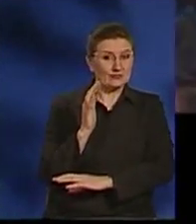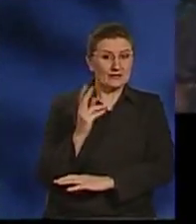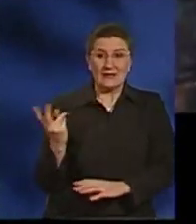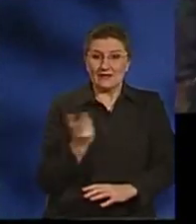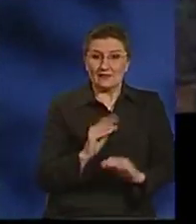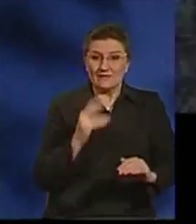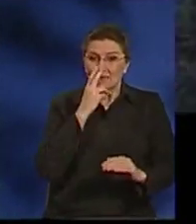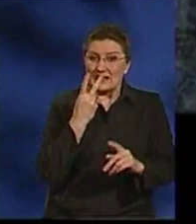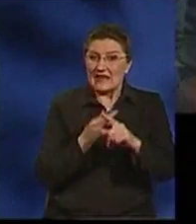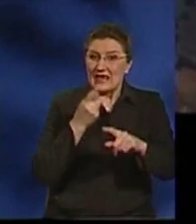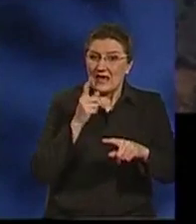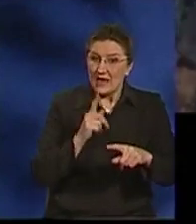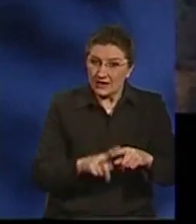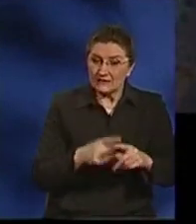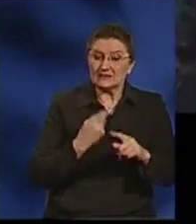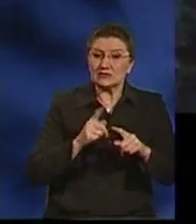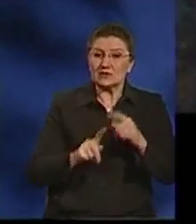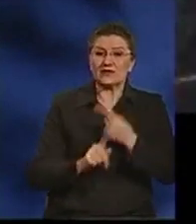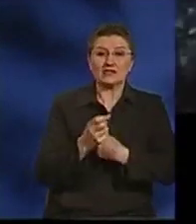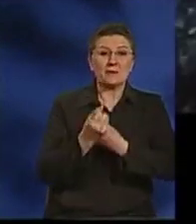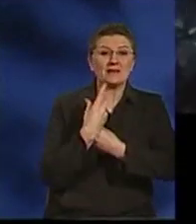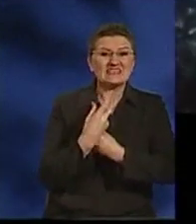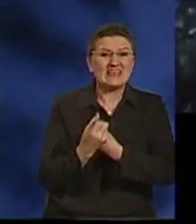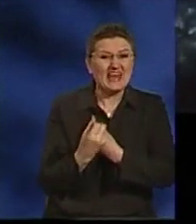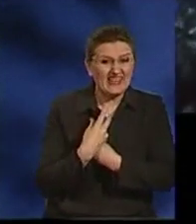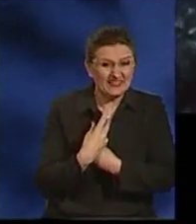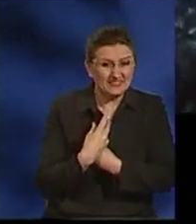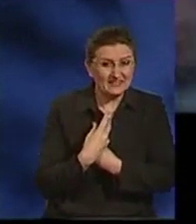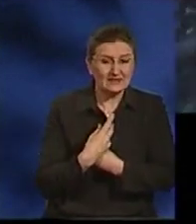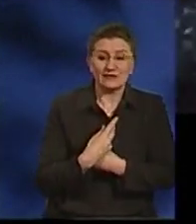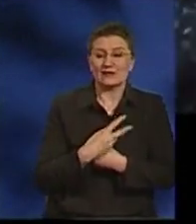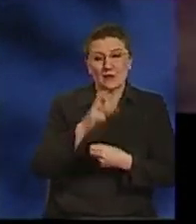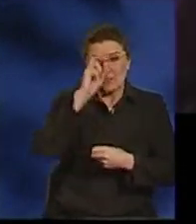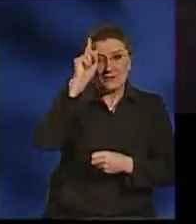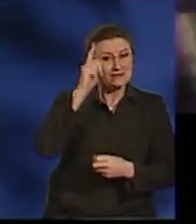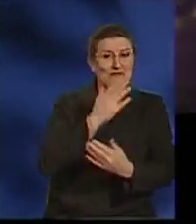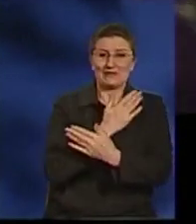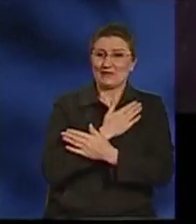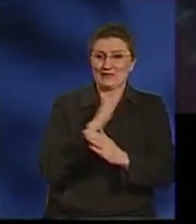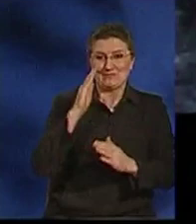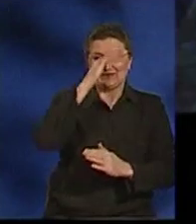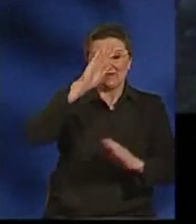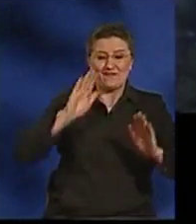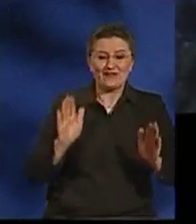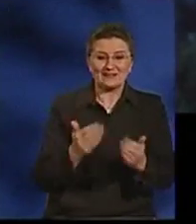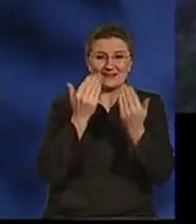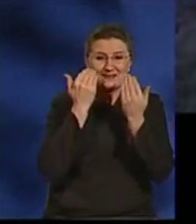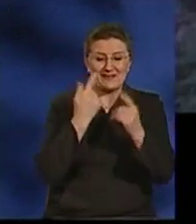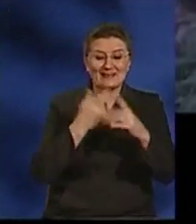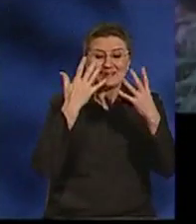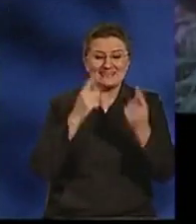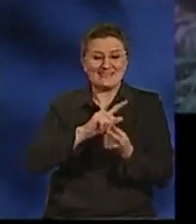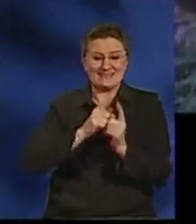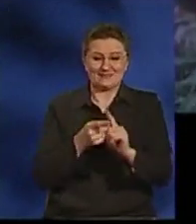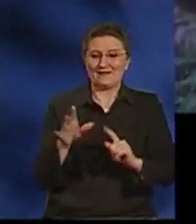Кина и я видели это, за что нас стали преследовать. Но принц не умер, Всевышний воскресил его. И этот день